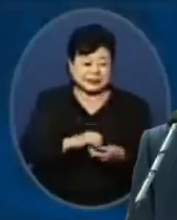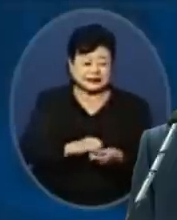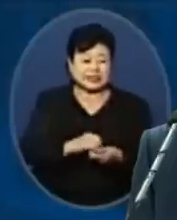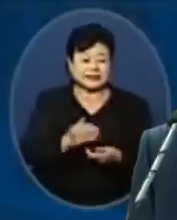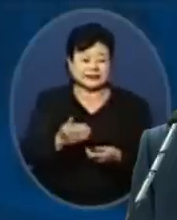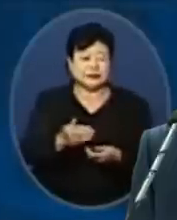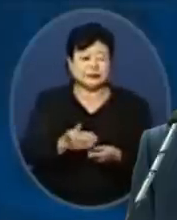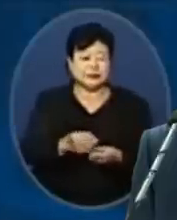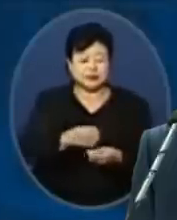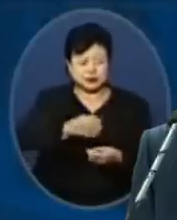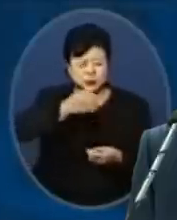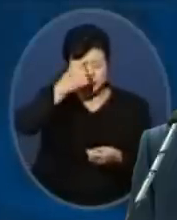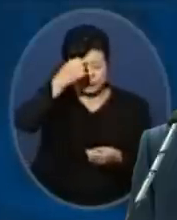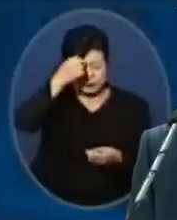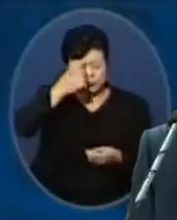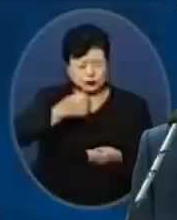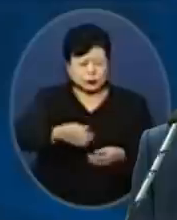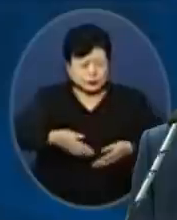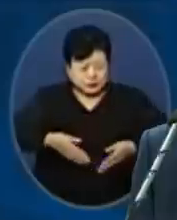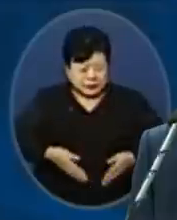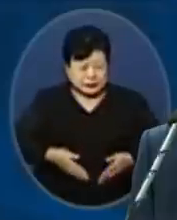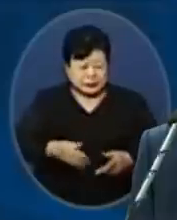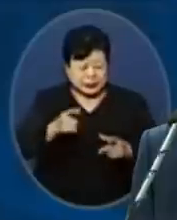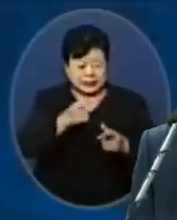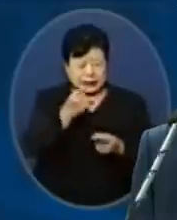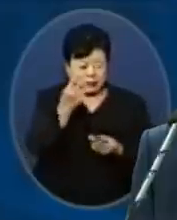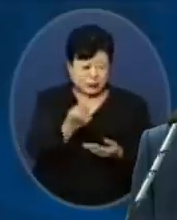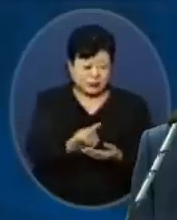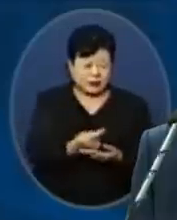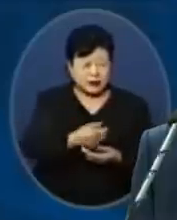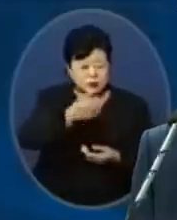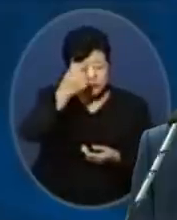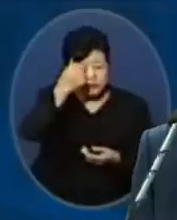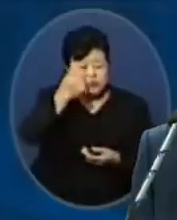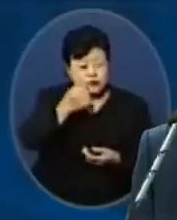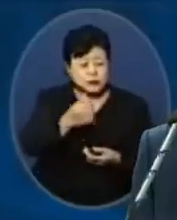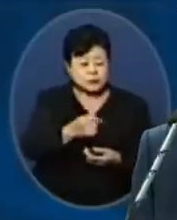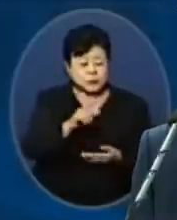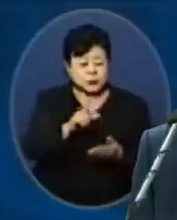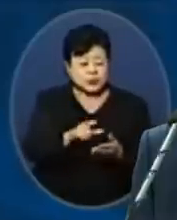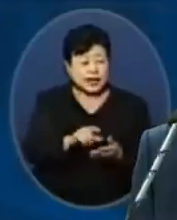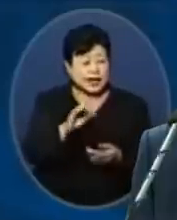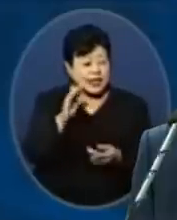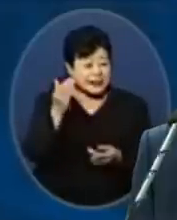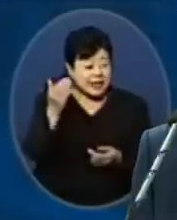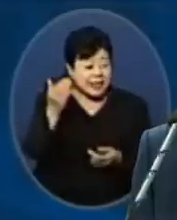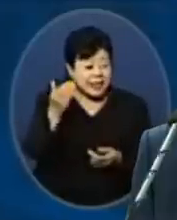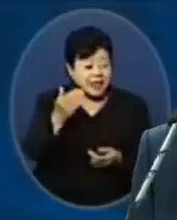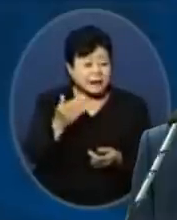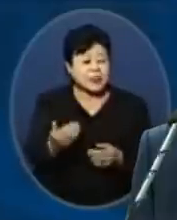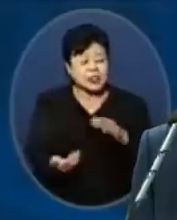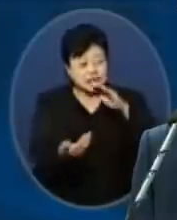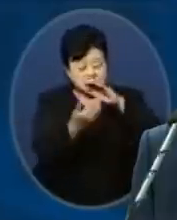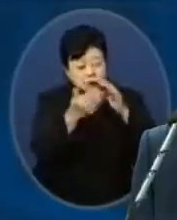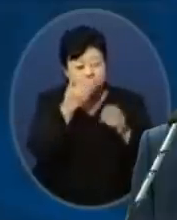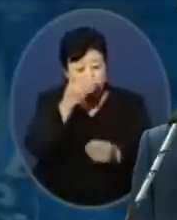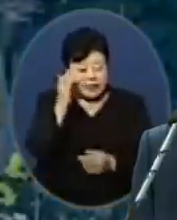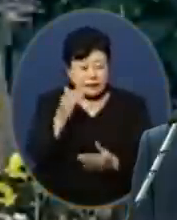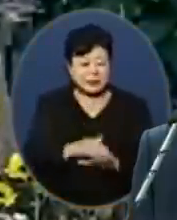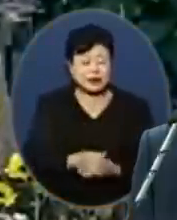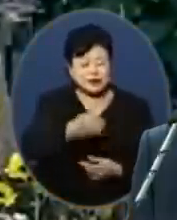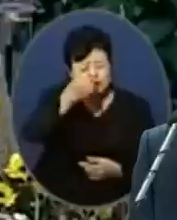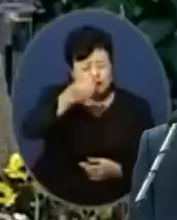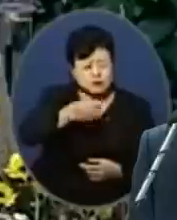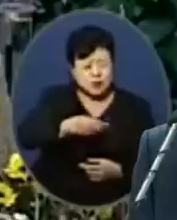반드시 아기를 낳는 것처럼 꿈도 기한이 차면 반드시 성취된다고 말하는 것입니다.